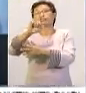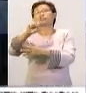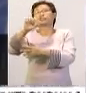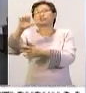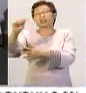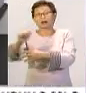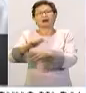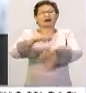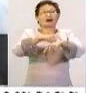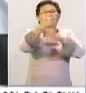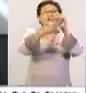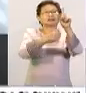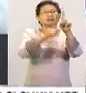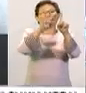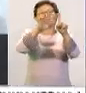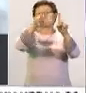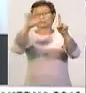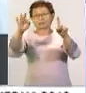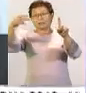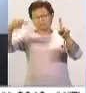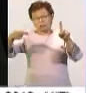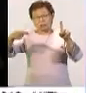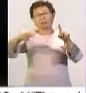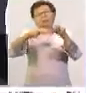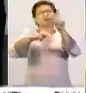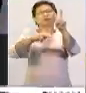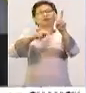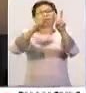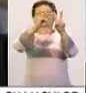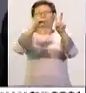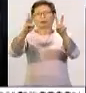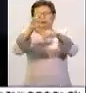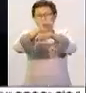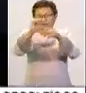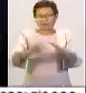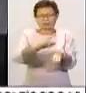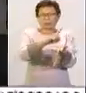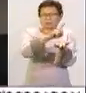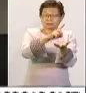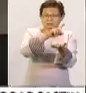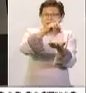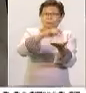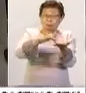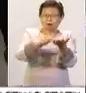musim haji 1439 Hijrah, 266 petugas perubatan